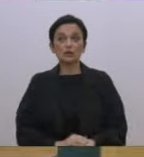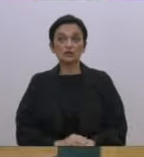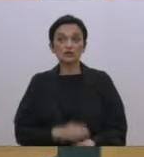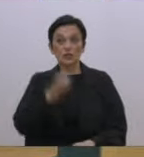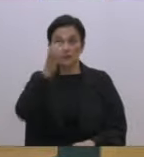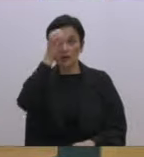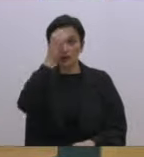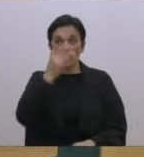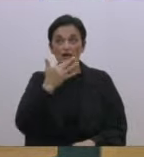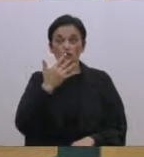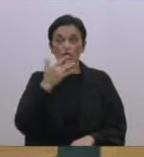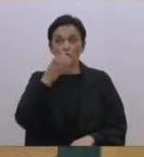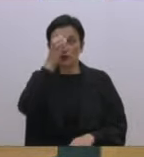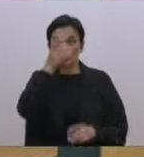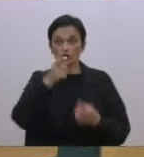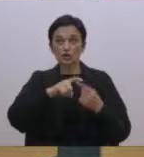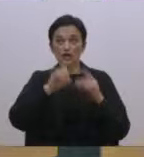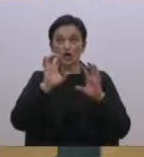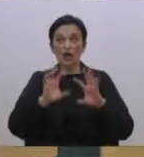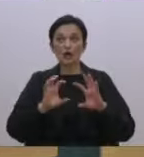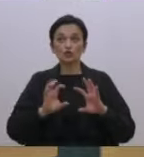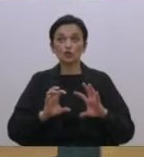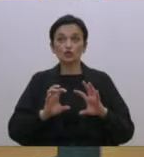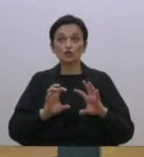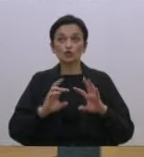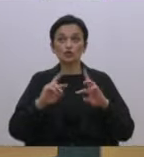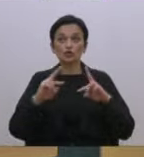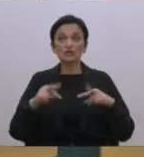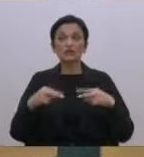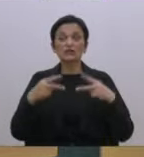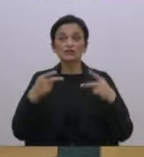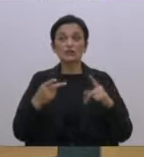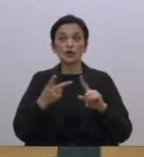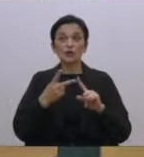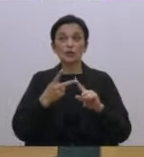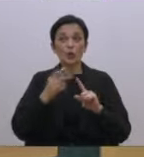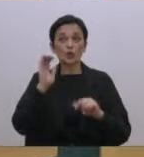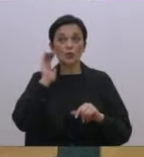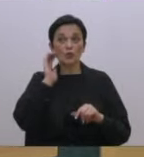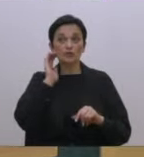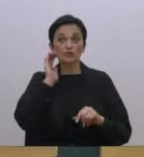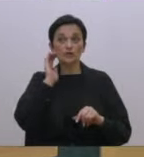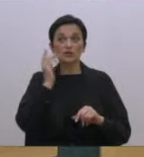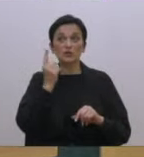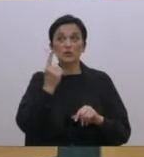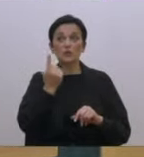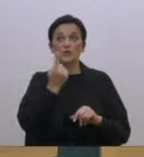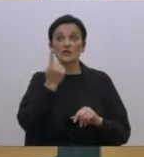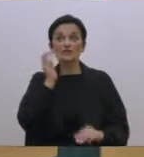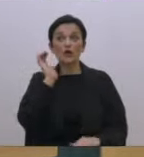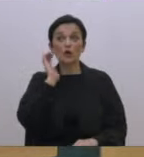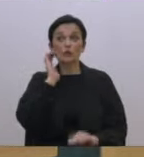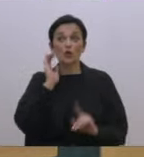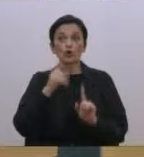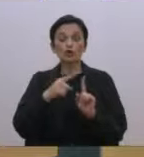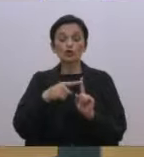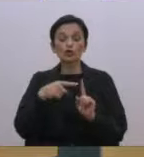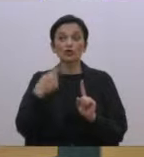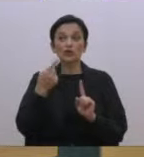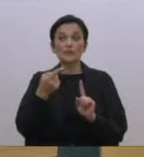მეცნიერებათა ეროვნული აკადემიის შესახებ კანონში ცვლილებებს მეორე მოსმენით. პირველი მოსმენის